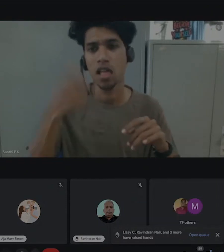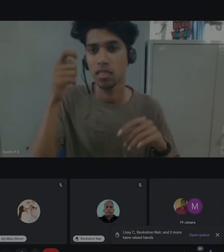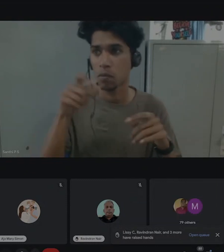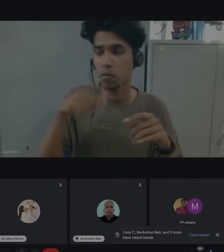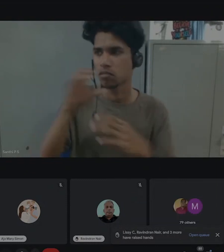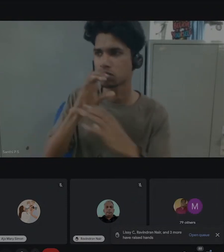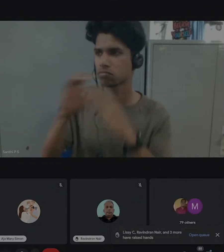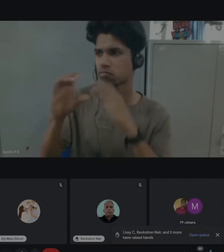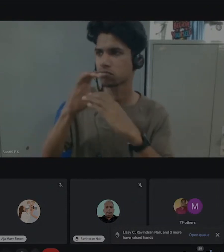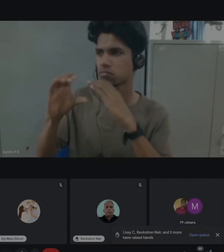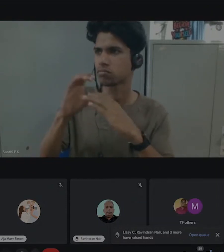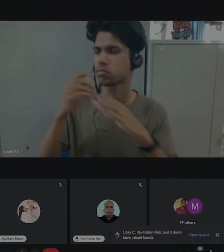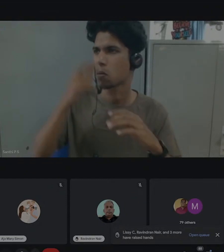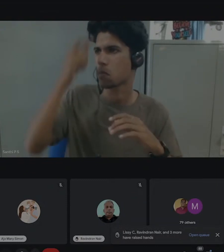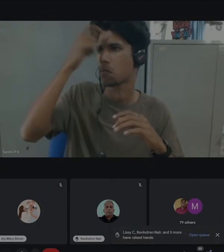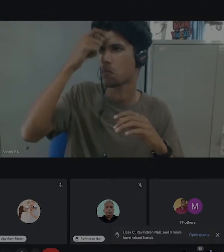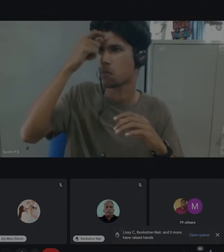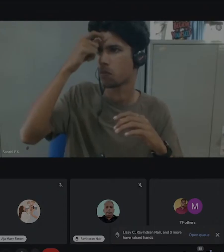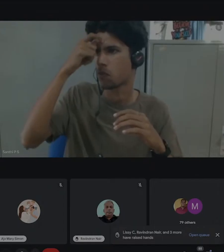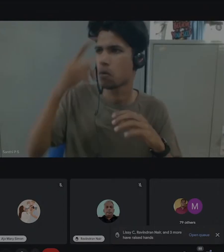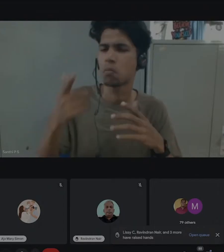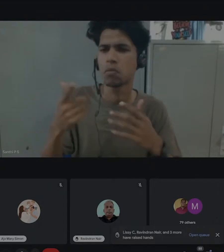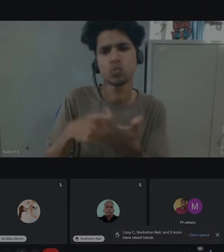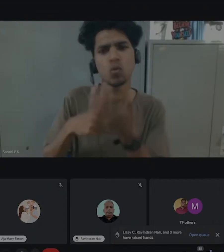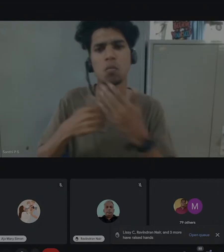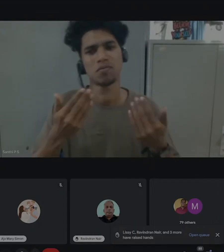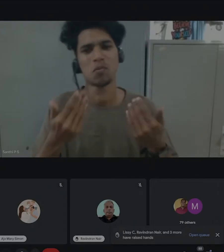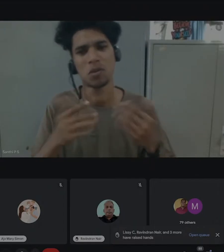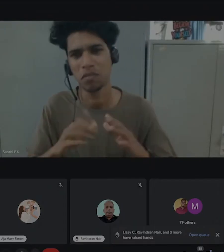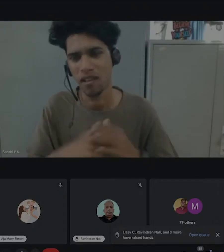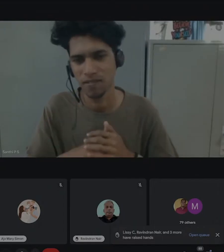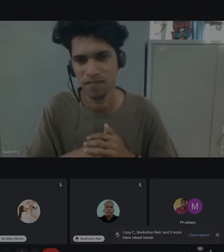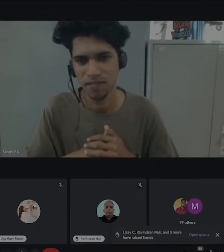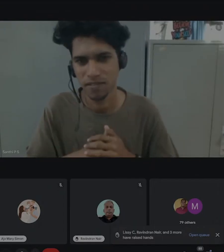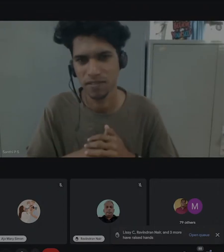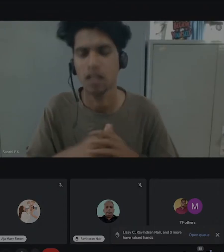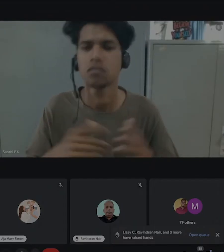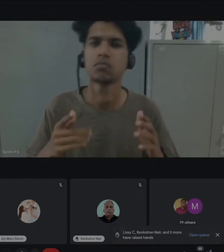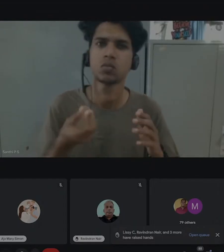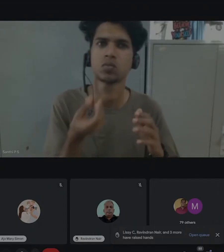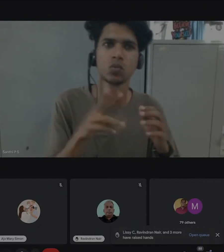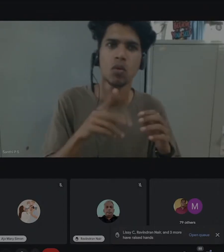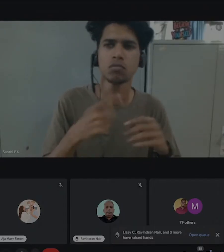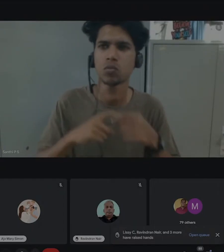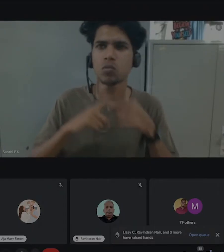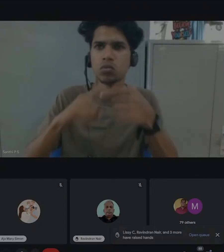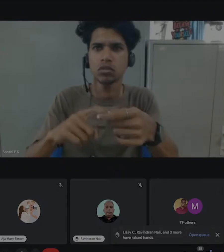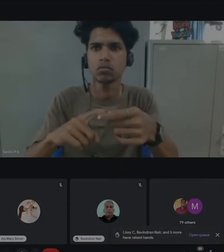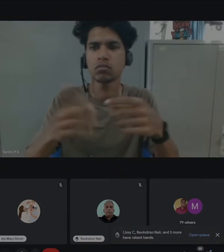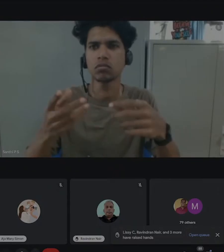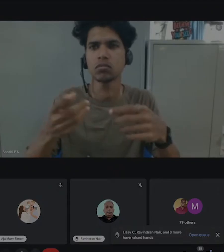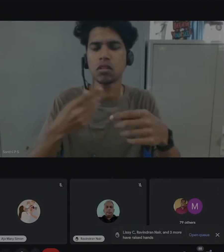ഇതേ ബുദ്ധിമുട്ട് കുട്ടി കാണിക്കാനും സാധ്യതയുണ്ട്. വേറെ ആൾക്കാരുടെ ഇടപെടുന്ന സമയത്തും നമ്മൾ എന്തെങ്കിലും ചോദിക്കുന്നതിന് ഉത്തരം